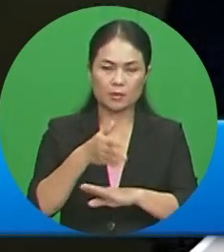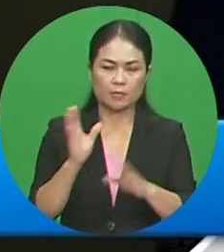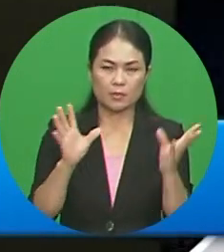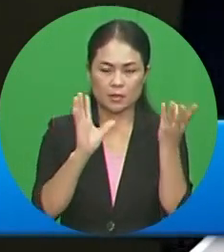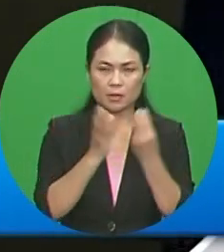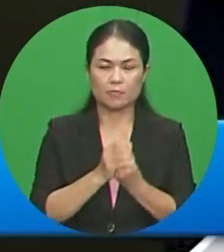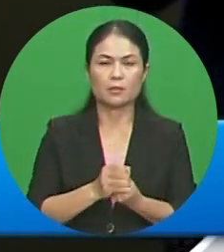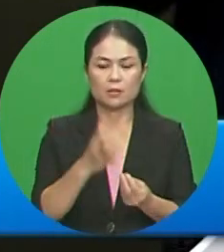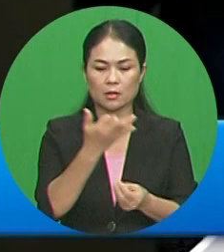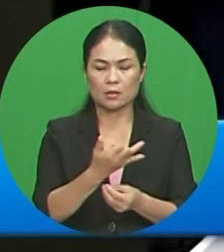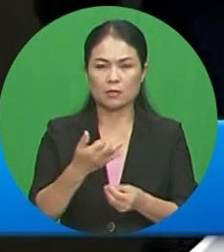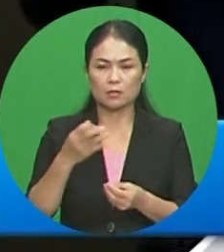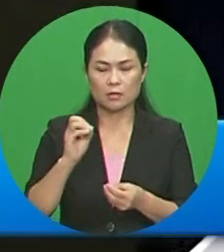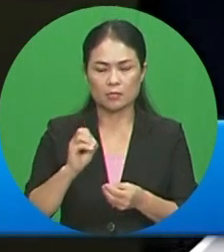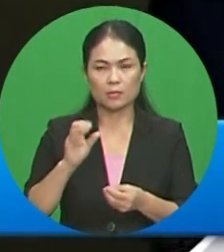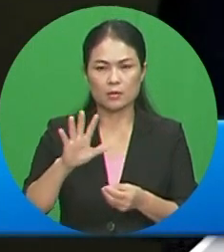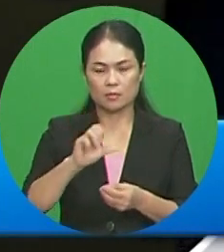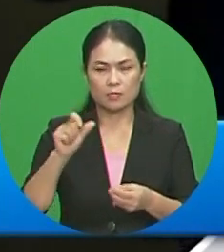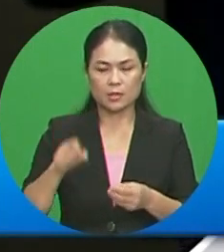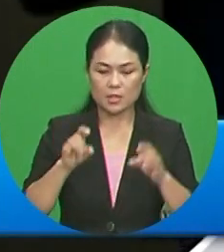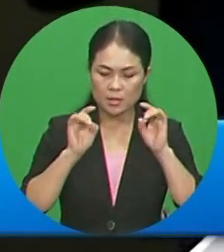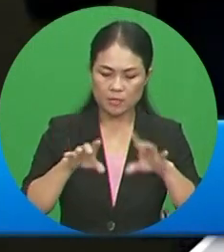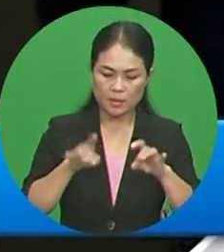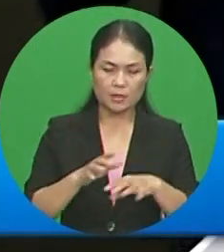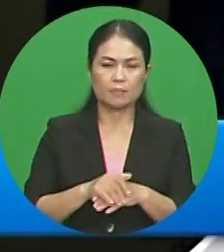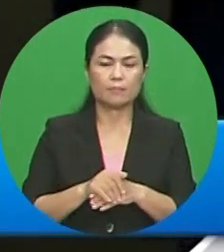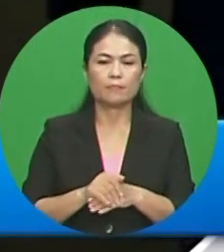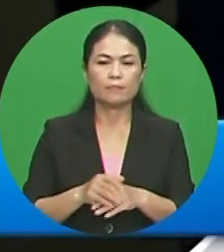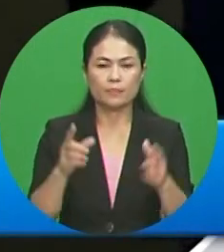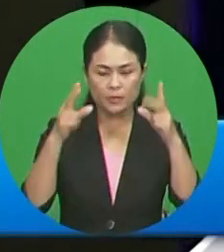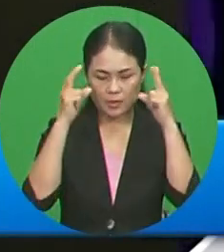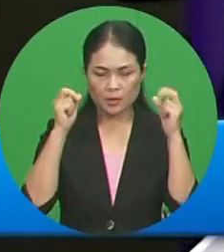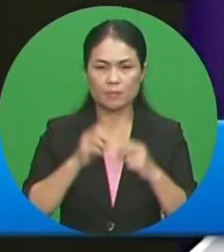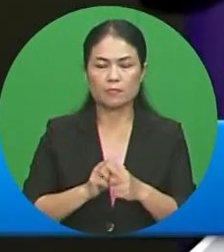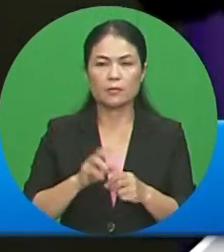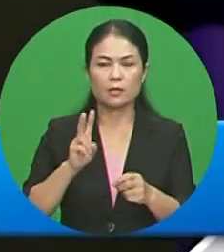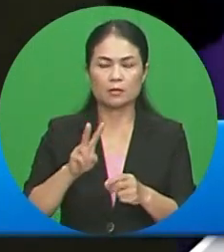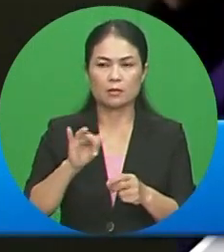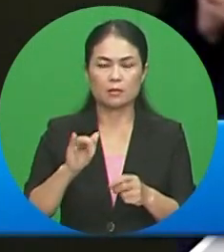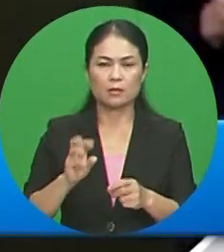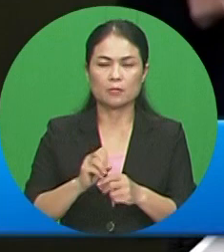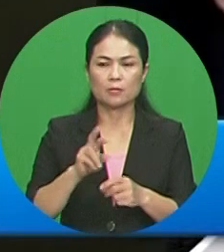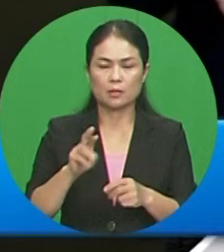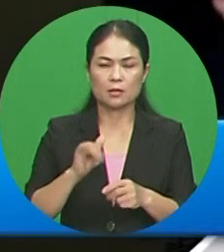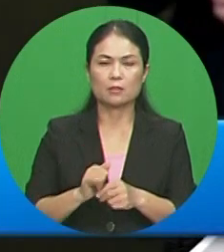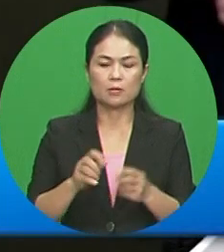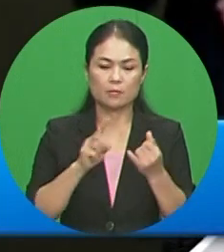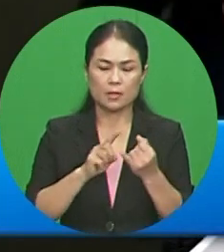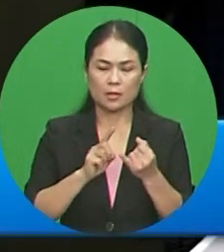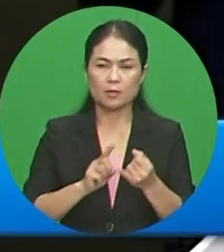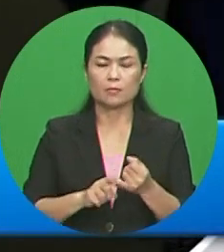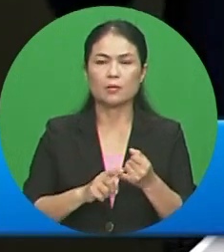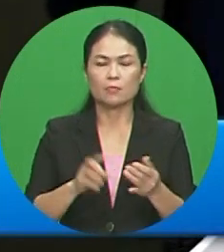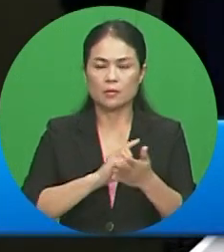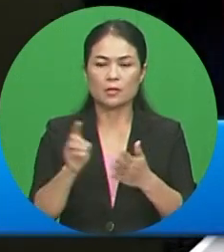បចំនួន 7,500 នាក់នៅក្នុងប្រទេសអូស្ត្រាលីហើយមន្ត្រីវីកតូរីយ៉ាកាលពីចុងសប្តាហ៍ធ្លាប់បាននិយាយថា